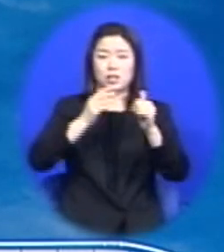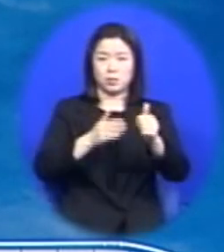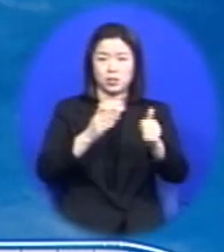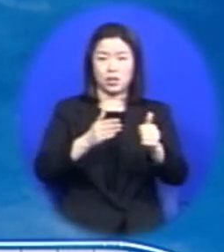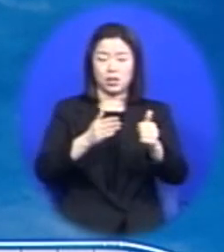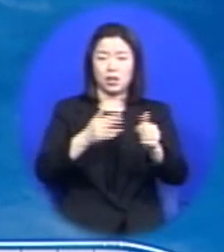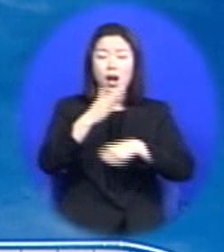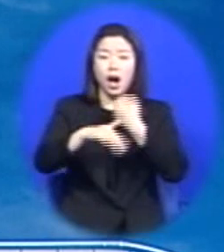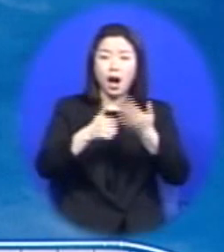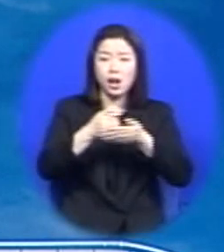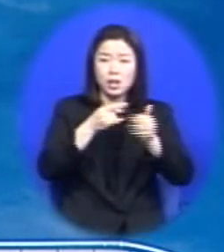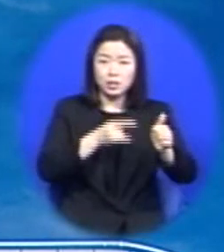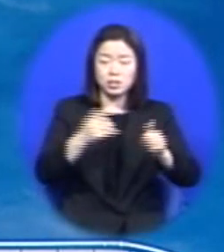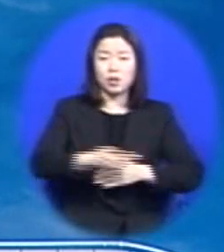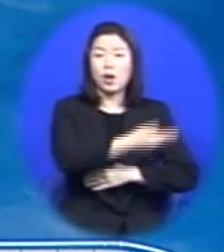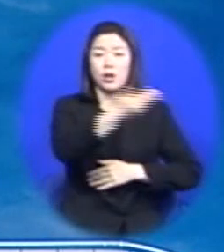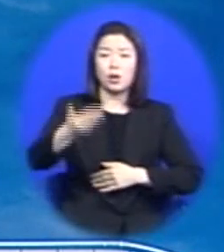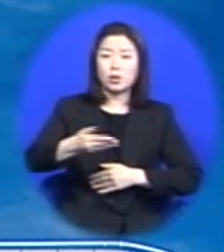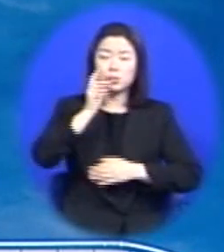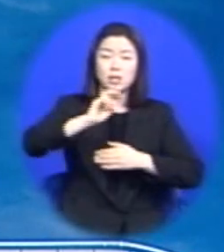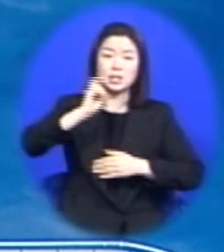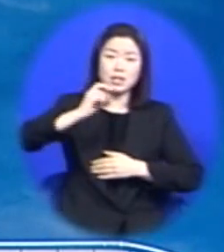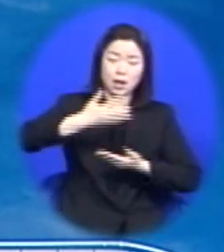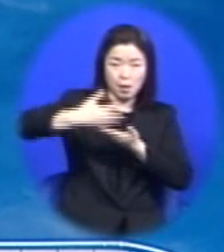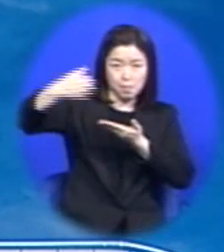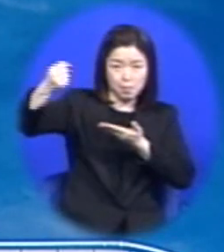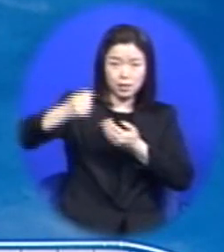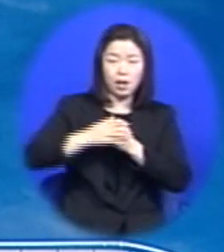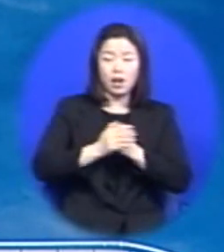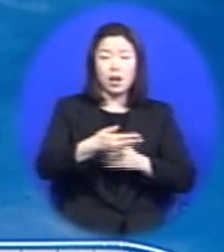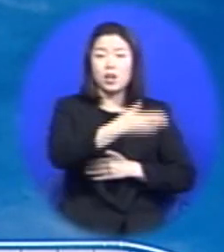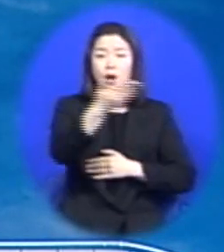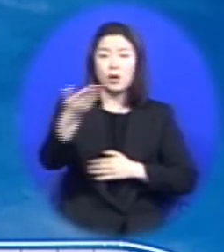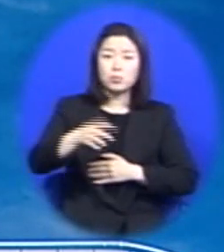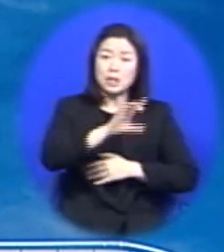하나님께서 여러분의 찬양을 받으시는, 여러분 한 사람의 찬양을